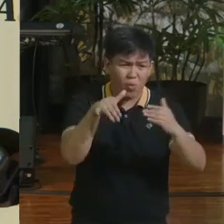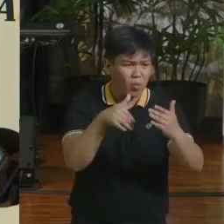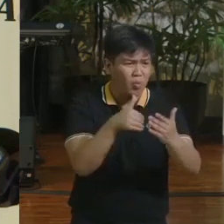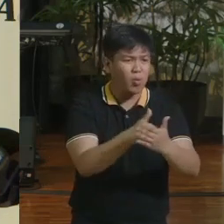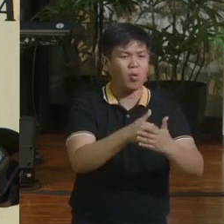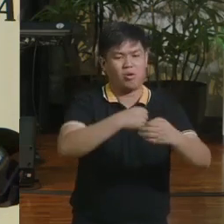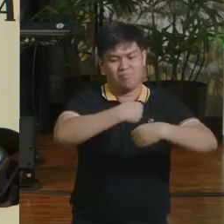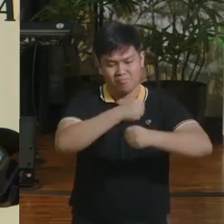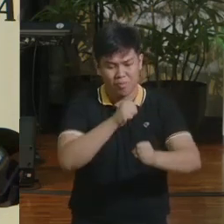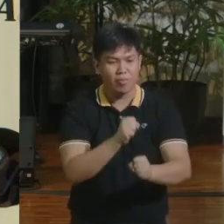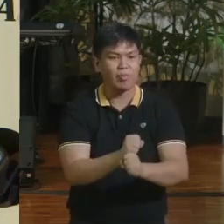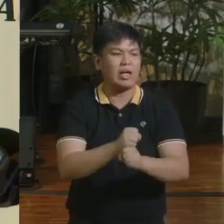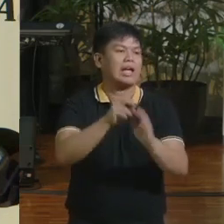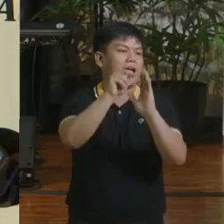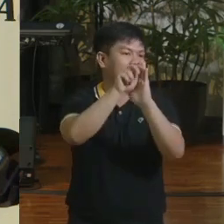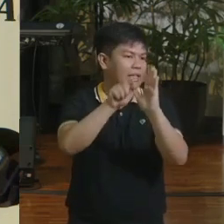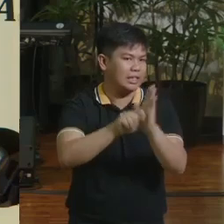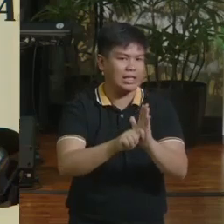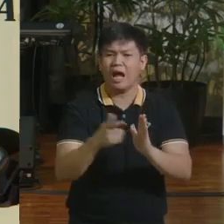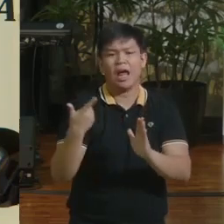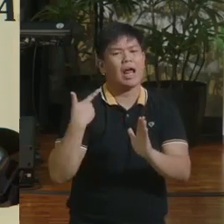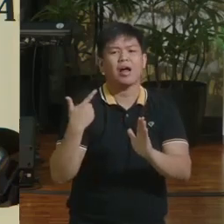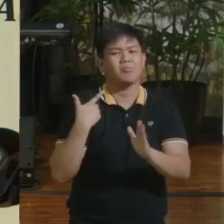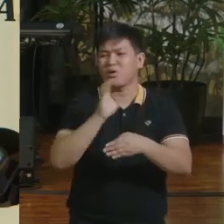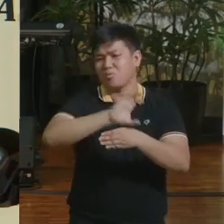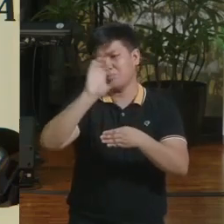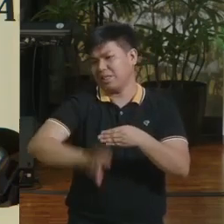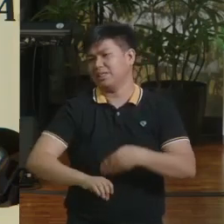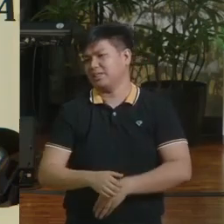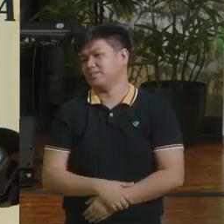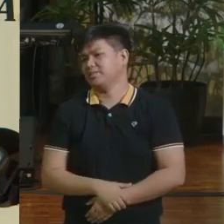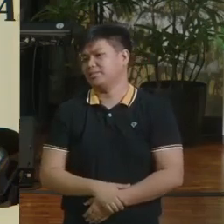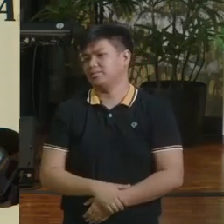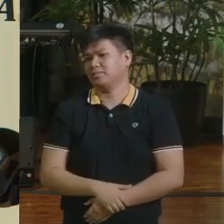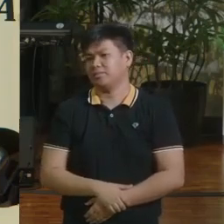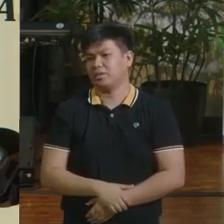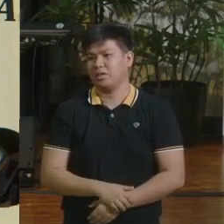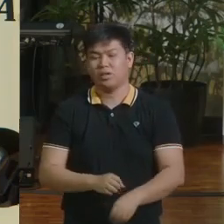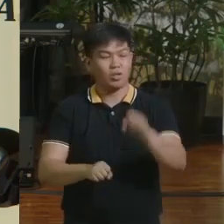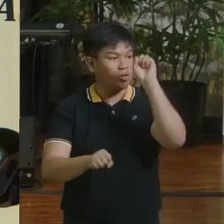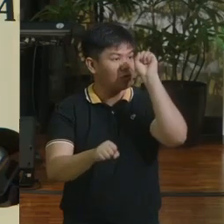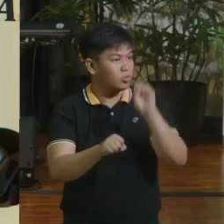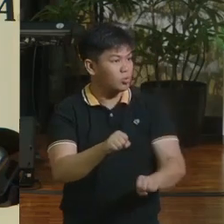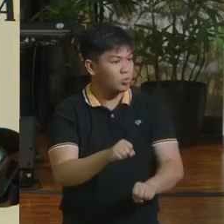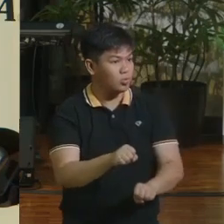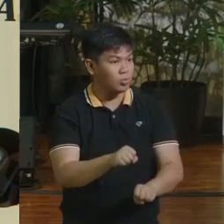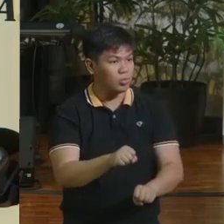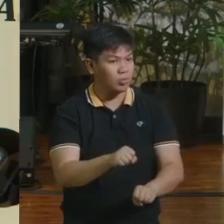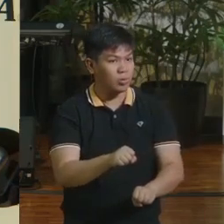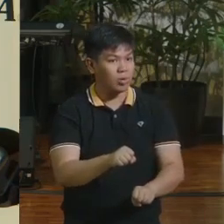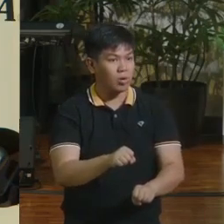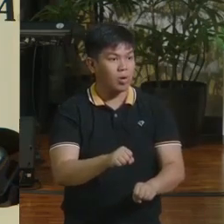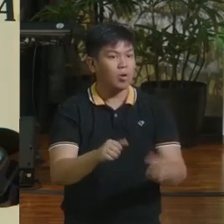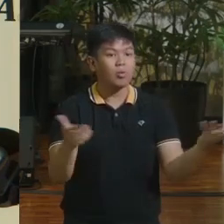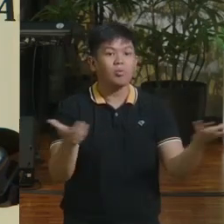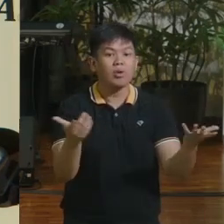New Testament. Ikinakalap pa lang ang New Testament. Datapwat kanilang tinatanggap mula sa Espiritu ng Diyos